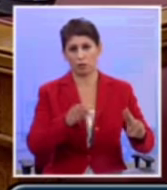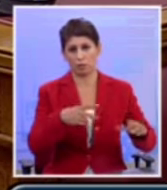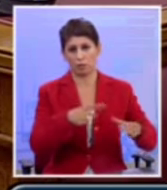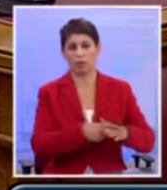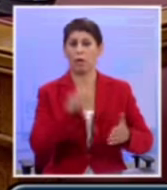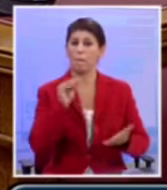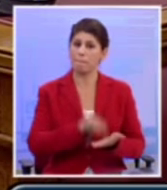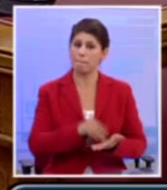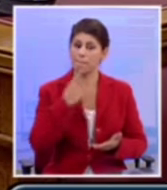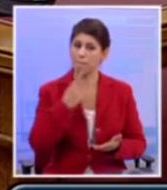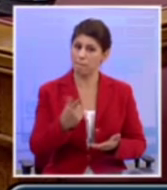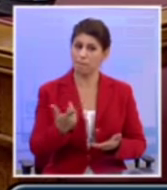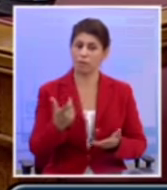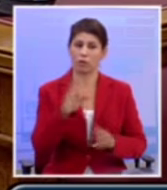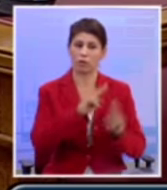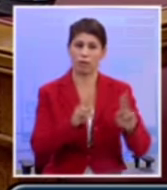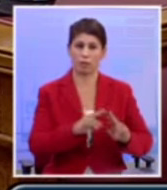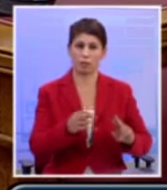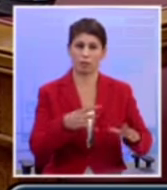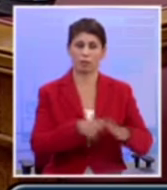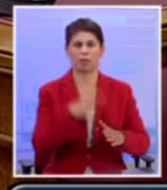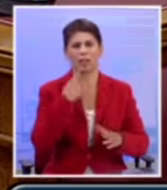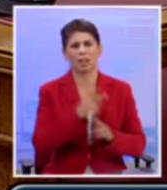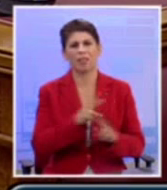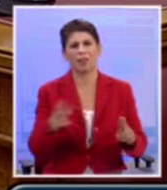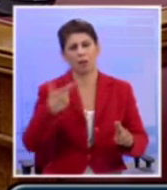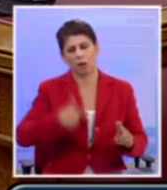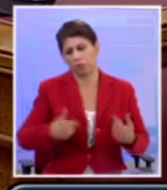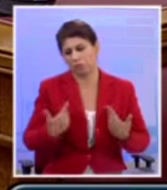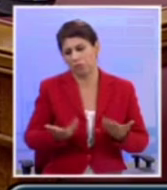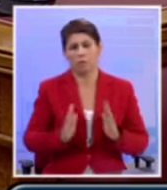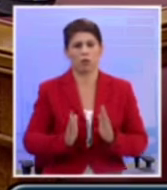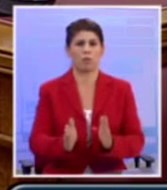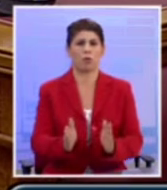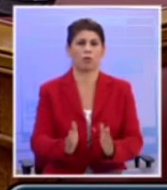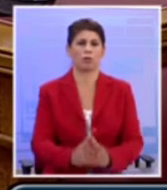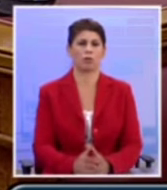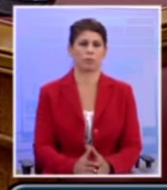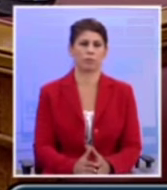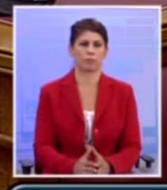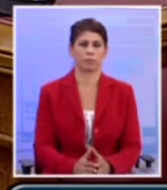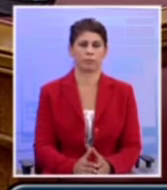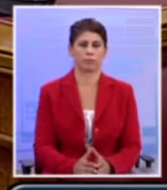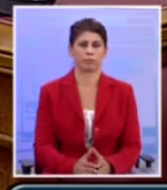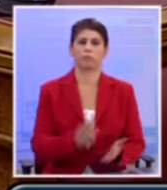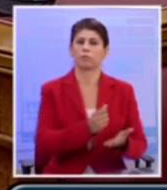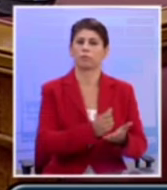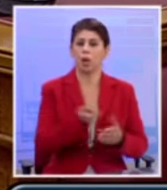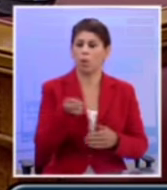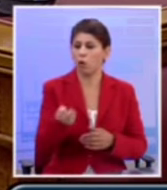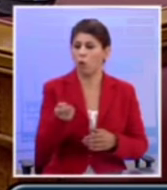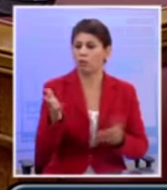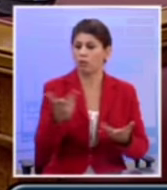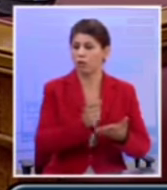φορά και λέει ξεκάθαρα ότι εγώ δεν μπορώ να προχωρήσω σε εκταμείευση οποιασδήποτε δόσης